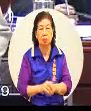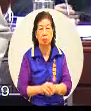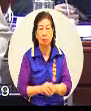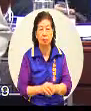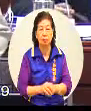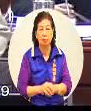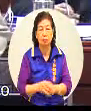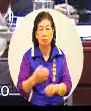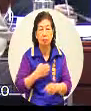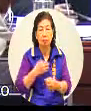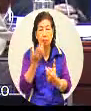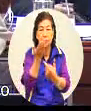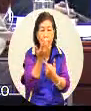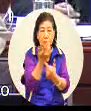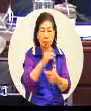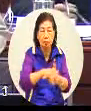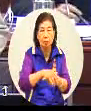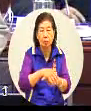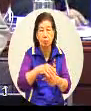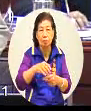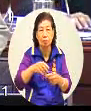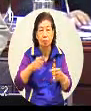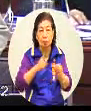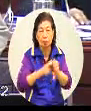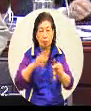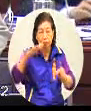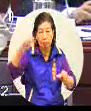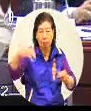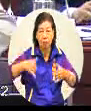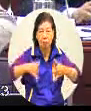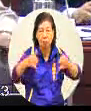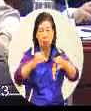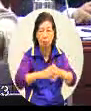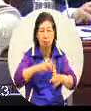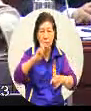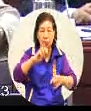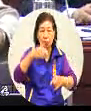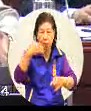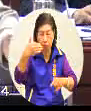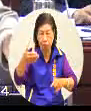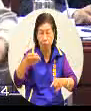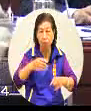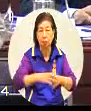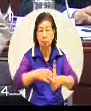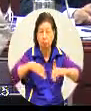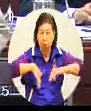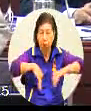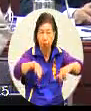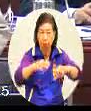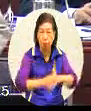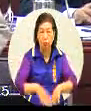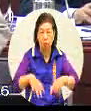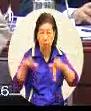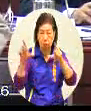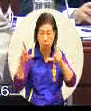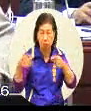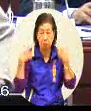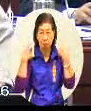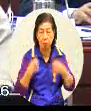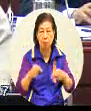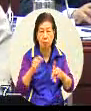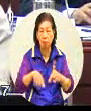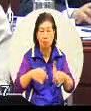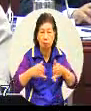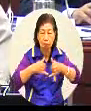区中山路39巷，吼、哦。本来迄是私人，啊，迄条路真细条，吼、